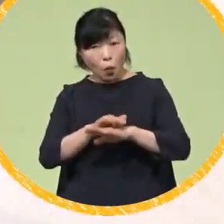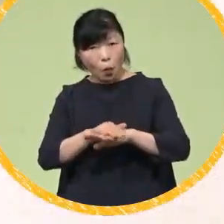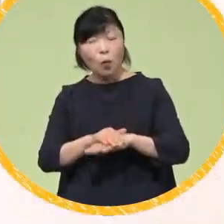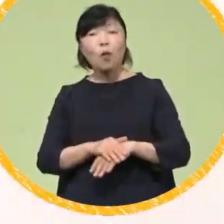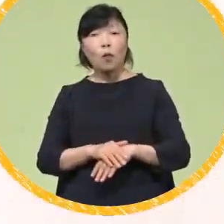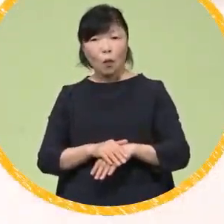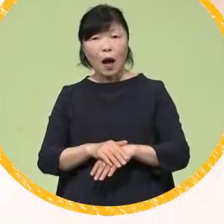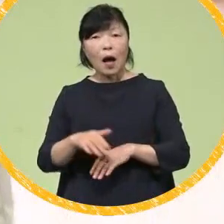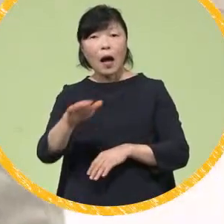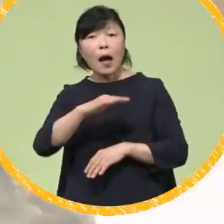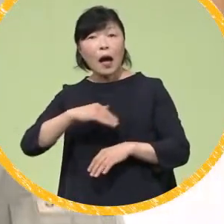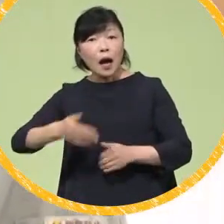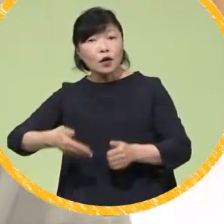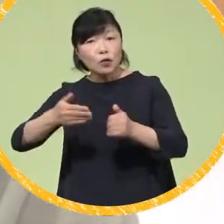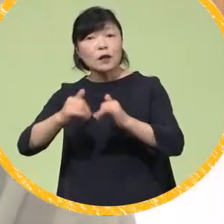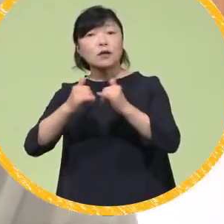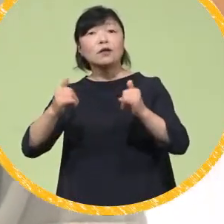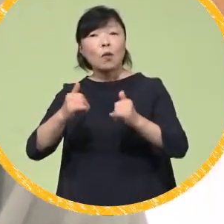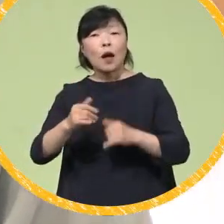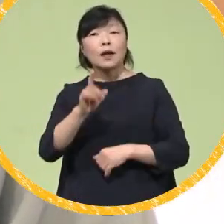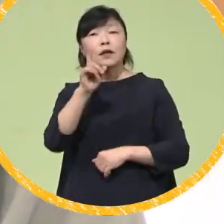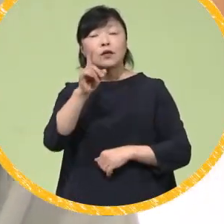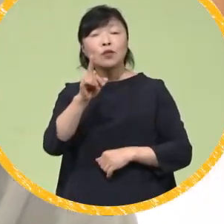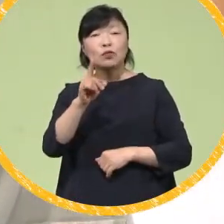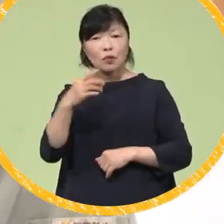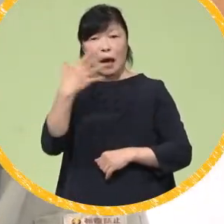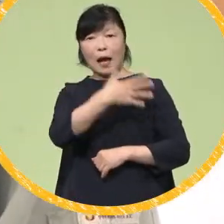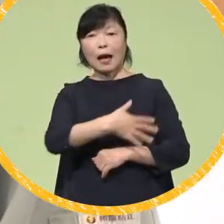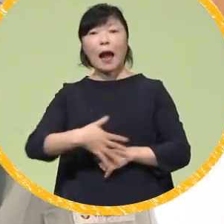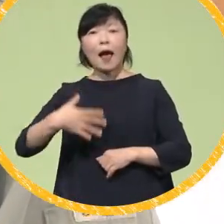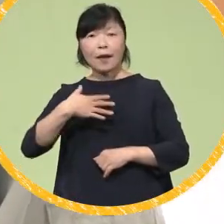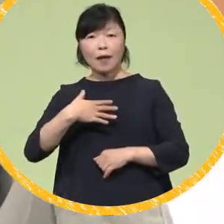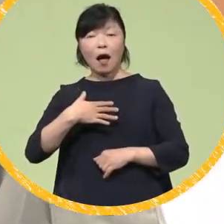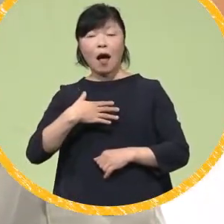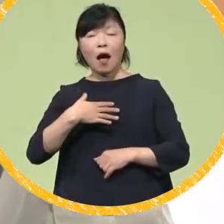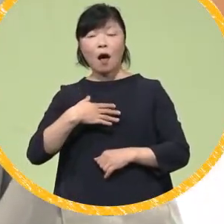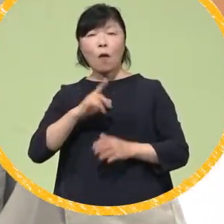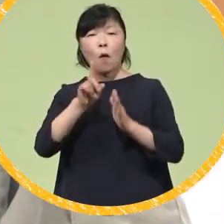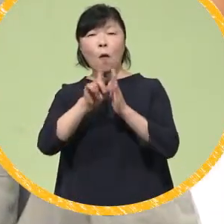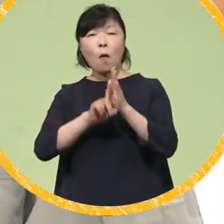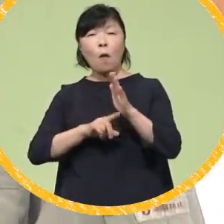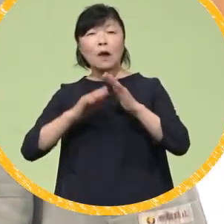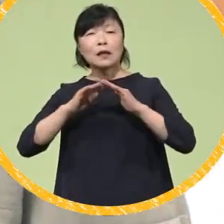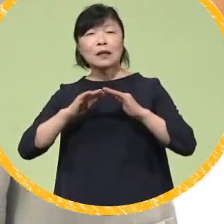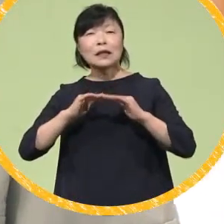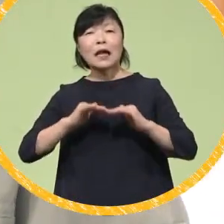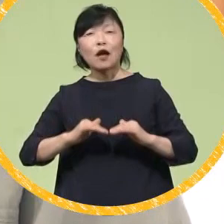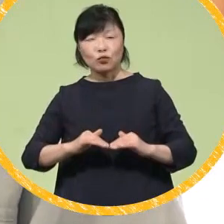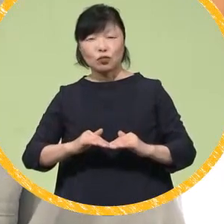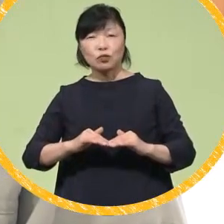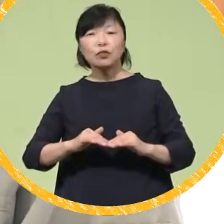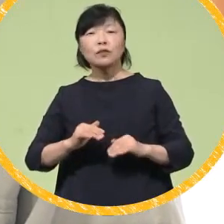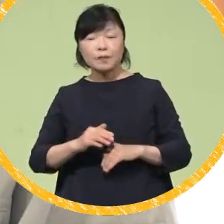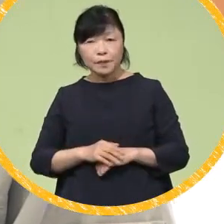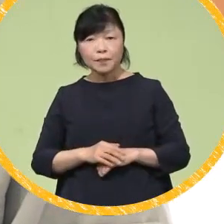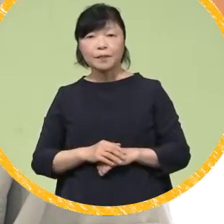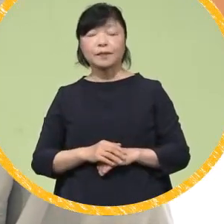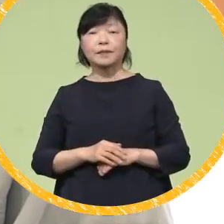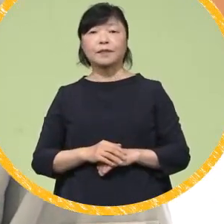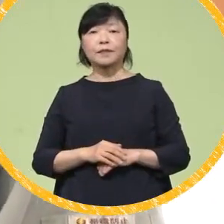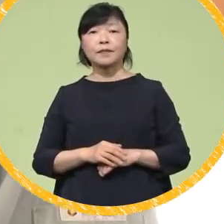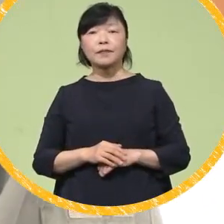でできるところっていうと、うん、一つが体表冷却法というものがありまして、はい、これ気化熱を利用して、